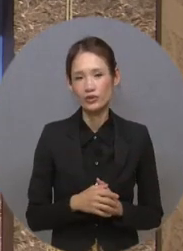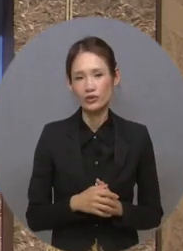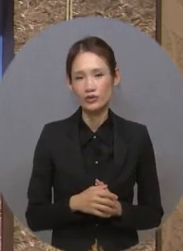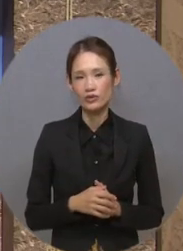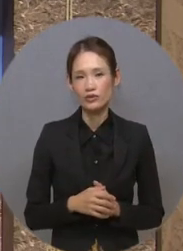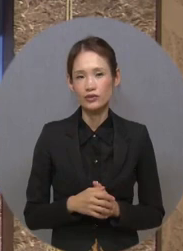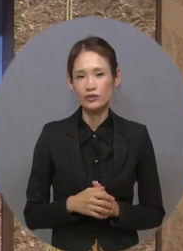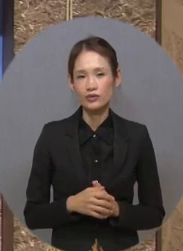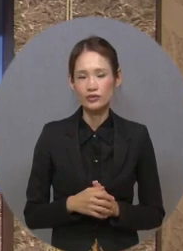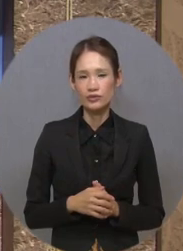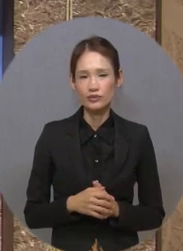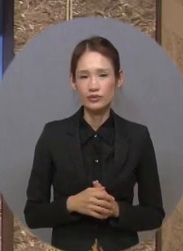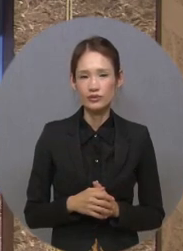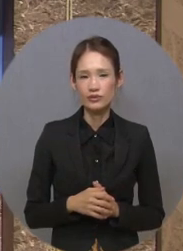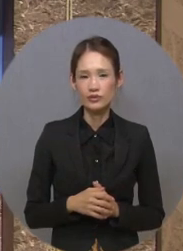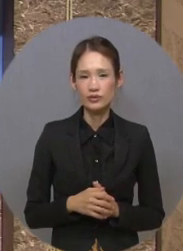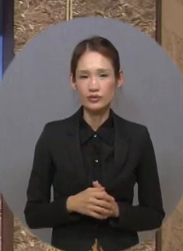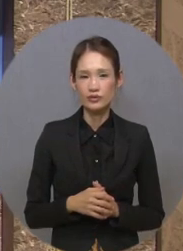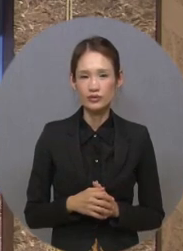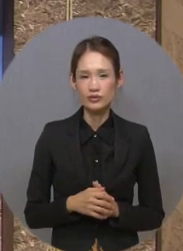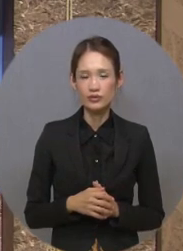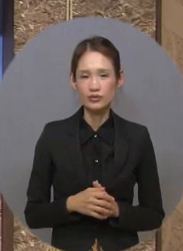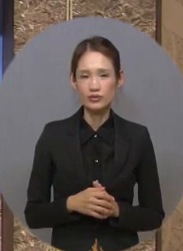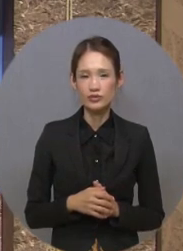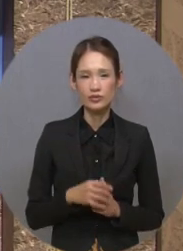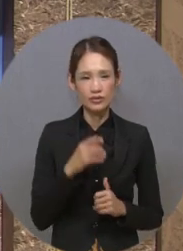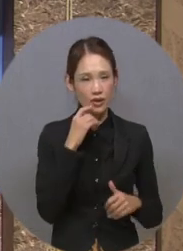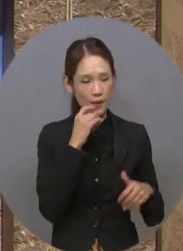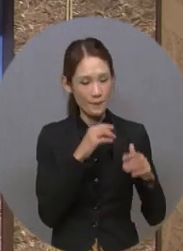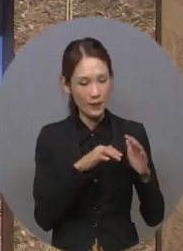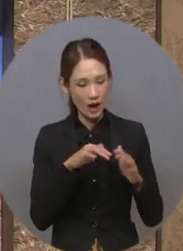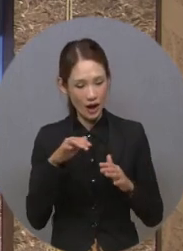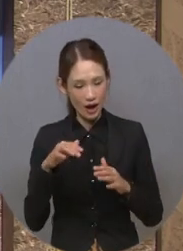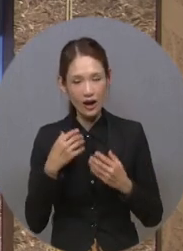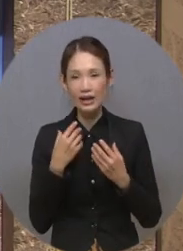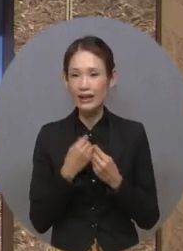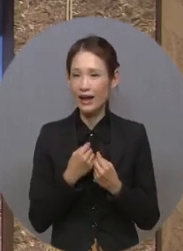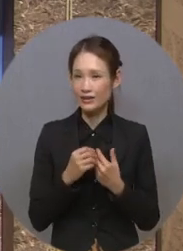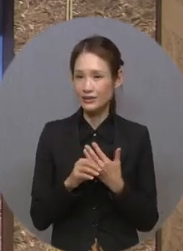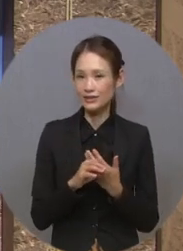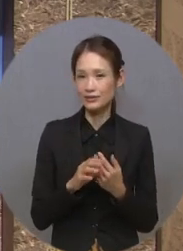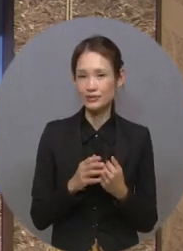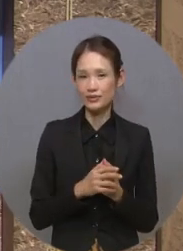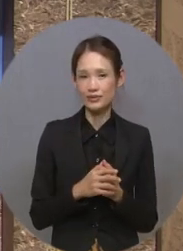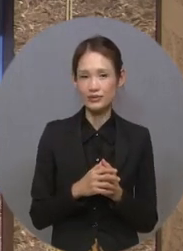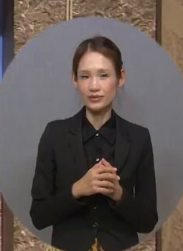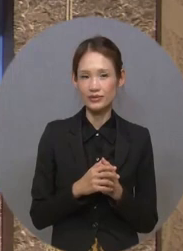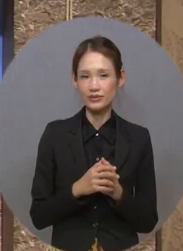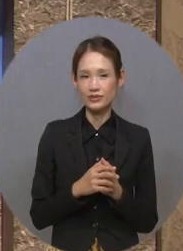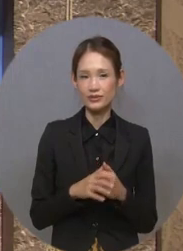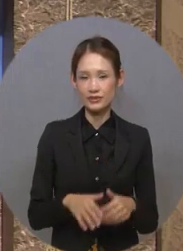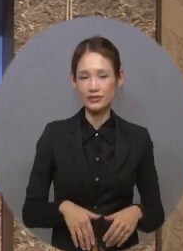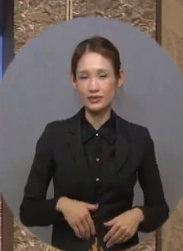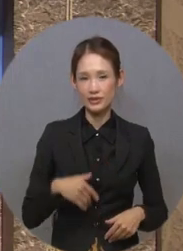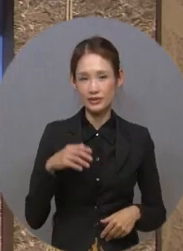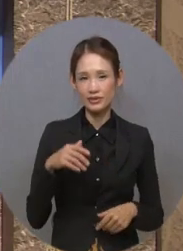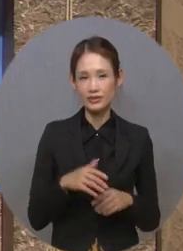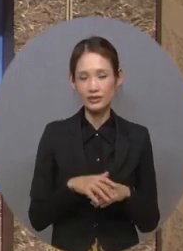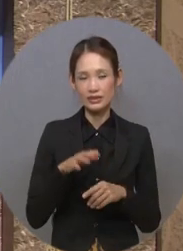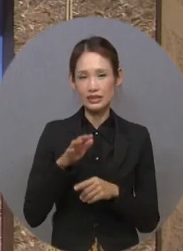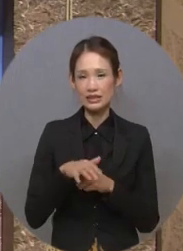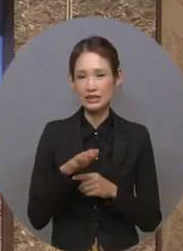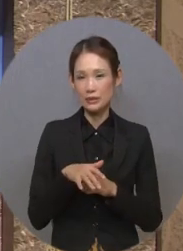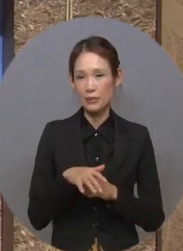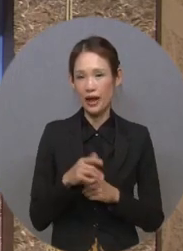이런 게 잘 없어요. 예. 다른데 이제 바닷가라든가 예를 들어서 네. 저 우리 남쪽 지방 같은